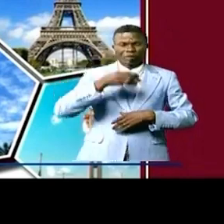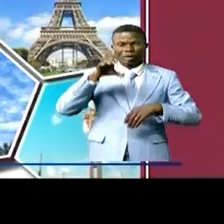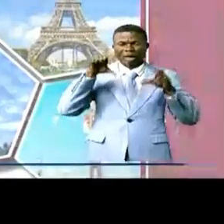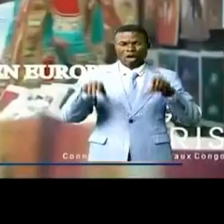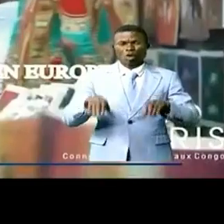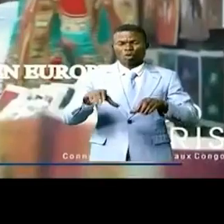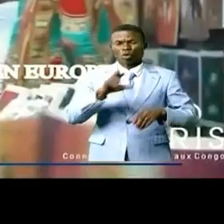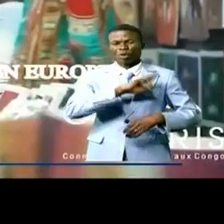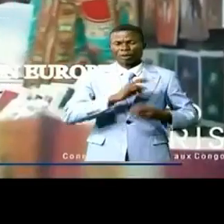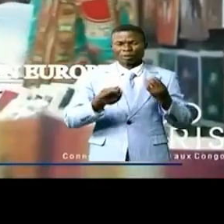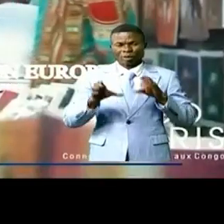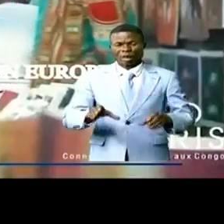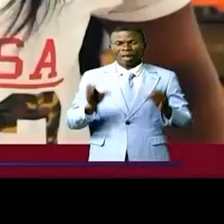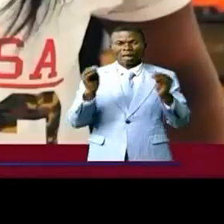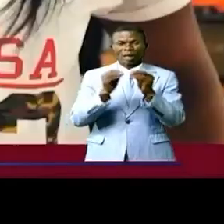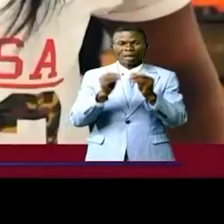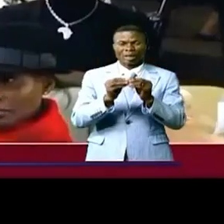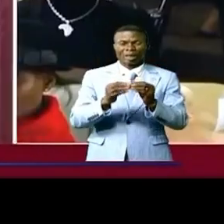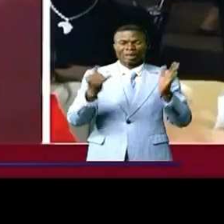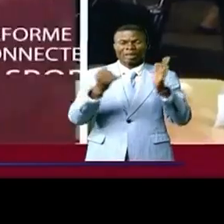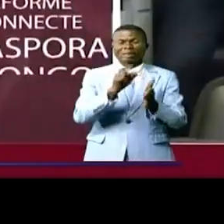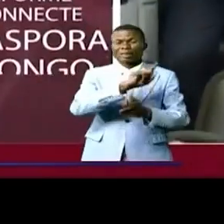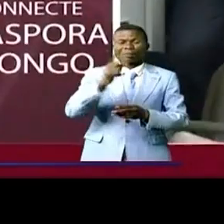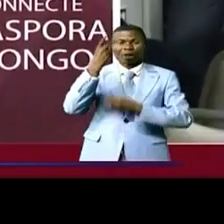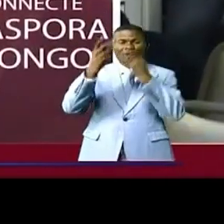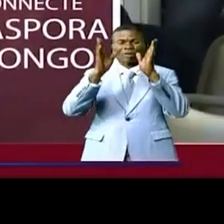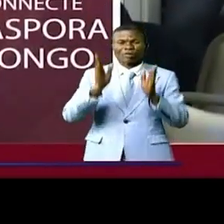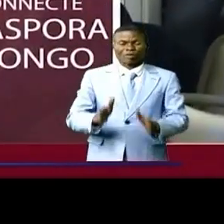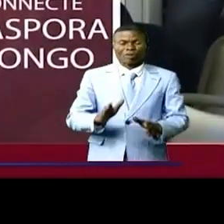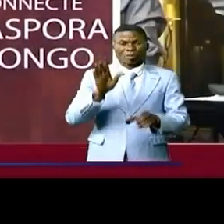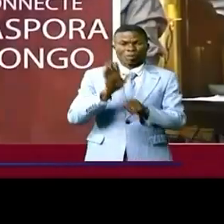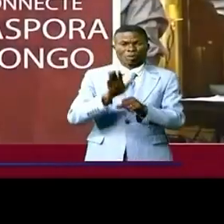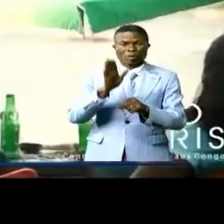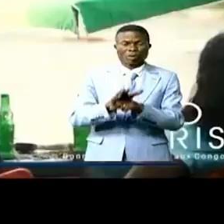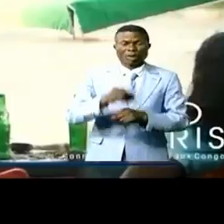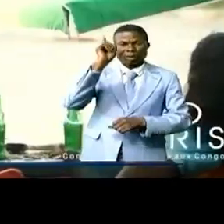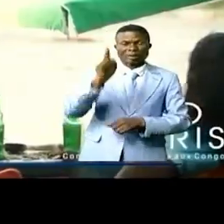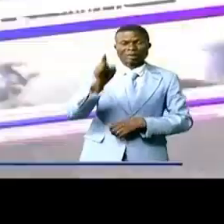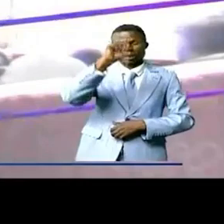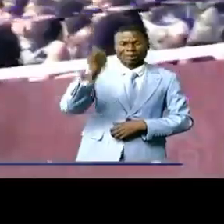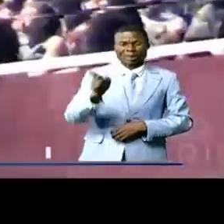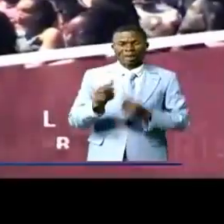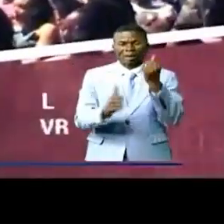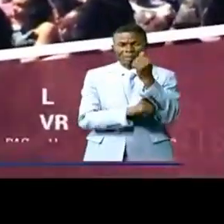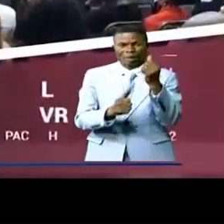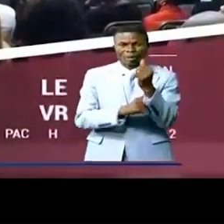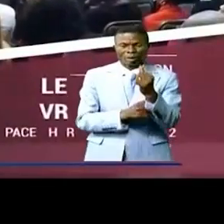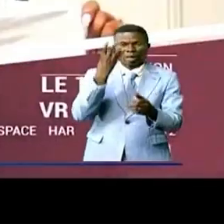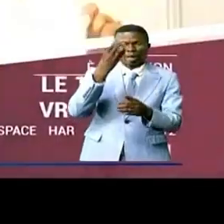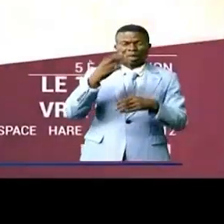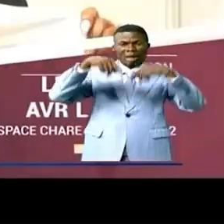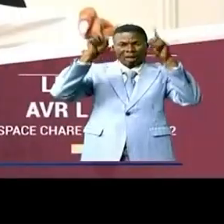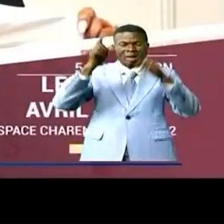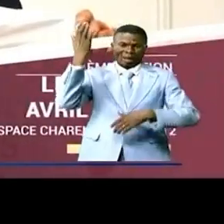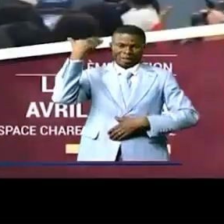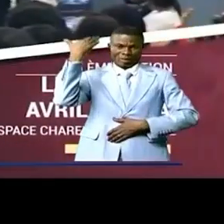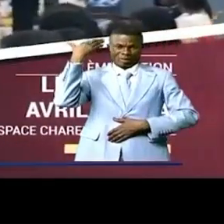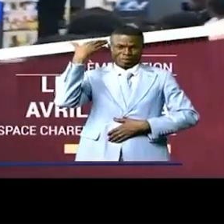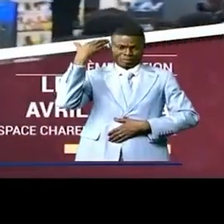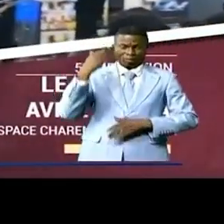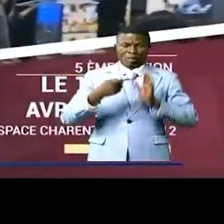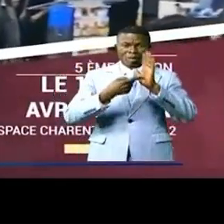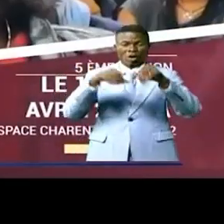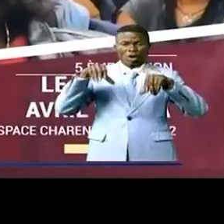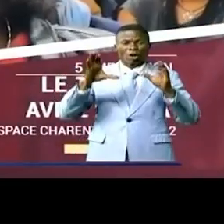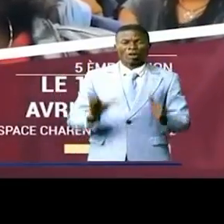il a déjà réuni plis des 6000 visiteurs et plus des 130 intervenants 1 4 éditions précédentes fait lviv et comme on à